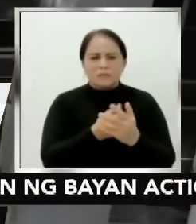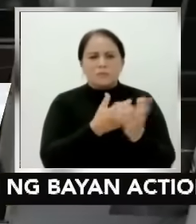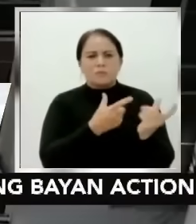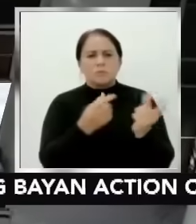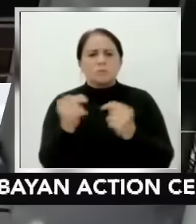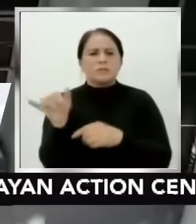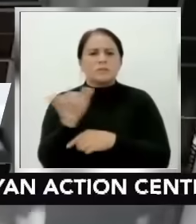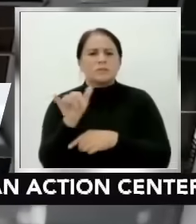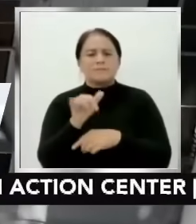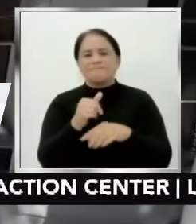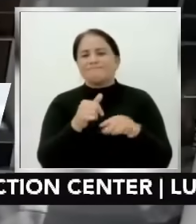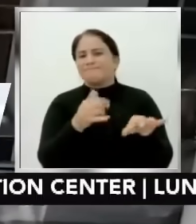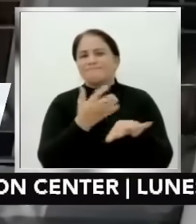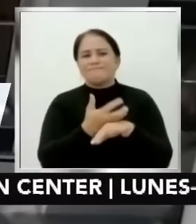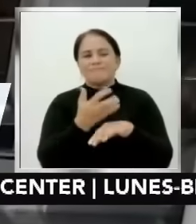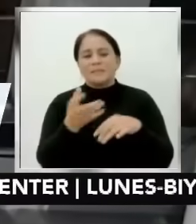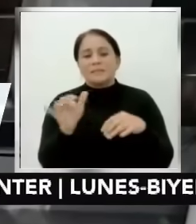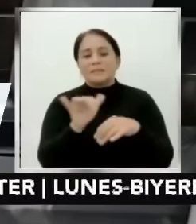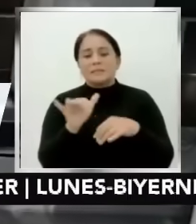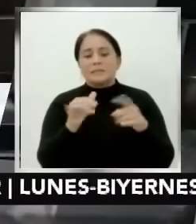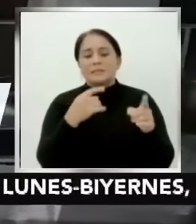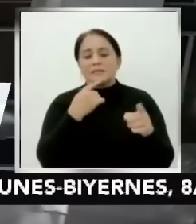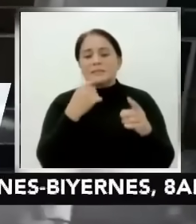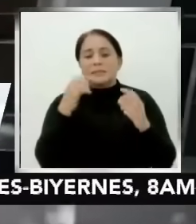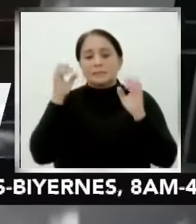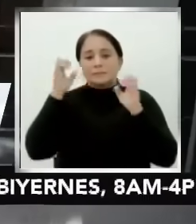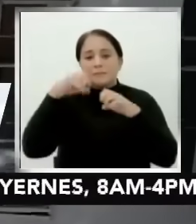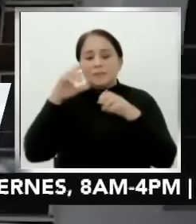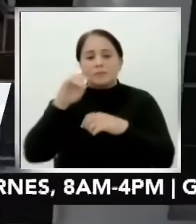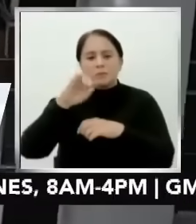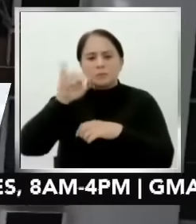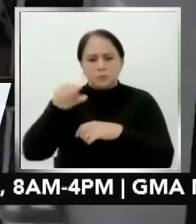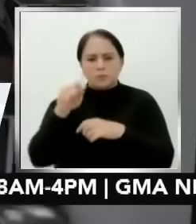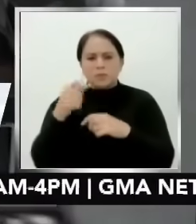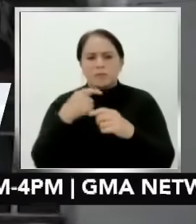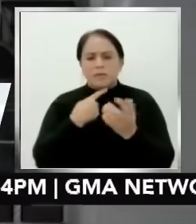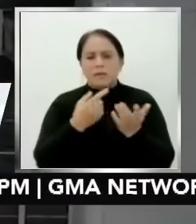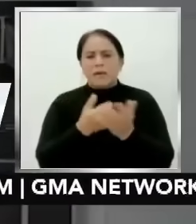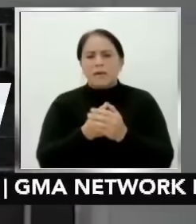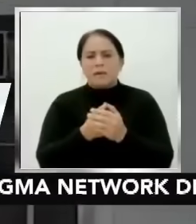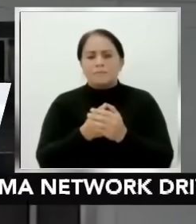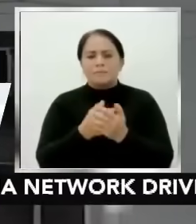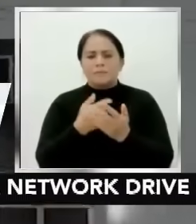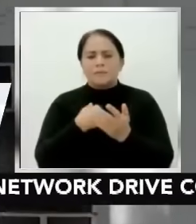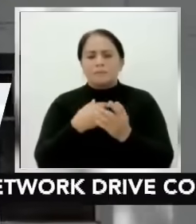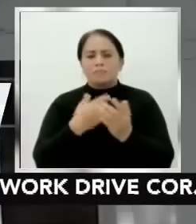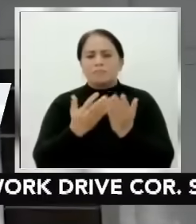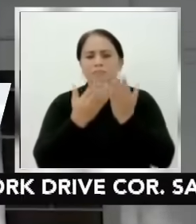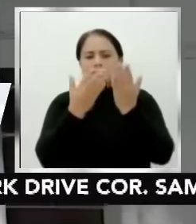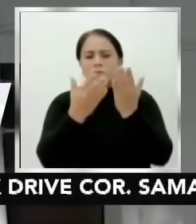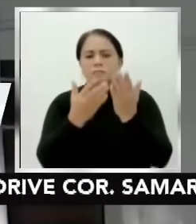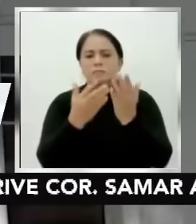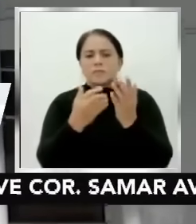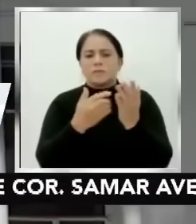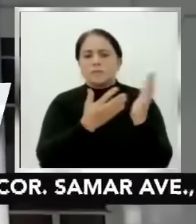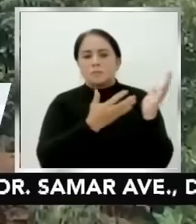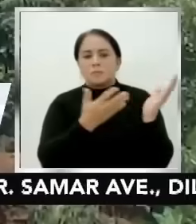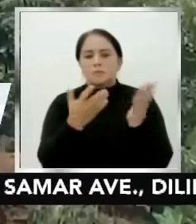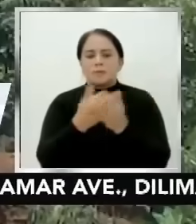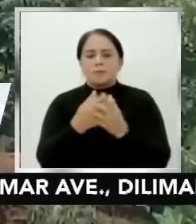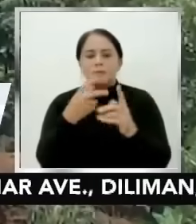sindikato. Inaasahan na raw ng DOJ ang mga petition for habeas corpus o yung petisyong maiharap ang mga biktima sa mga